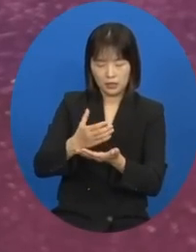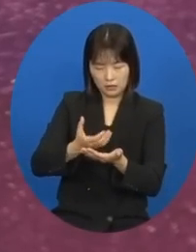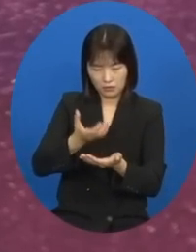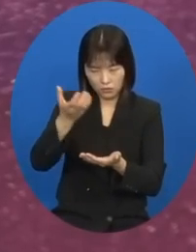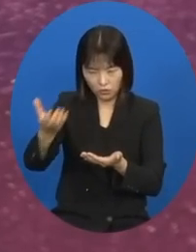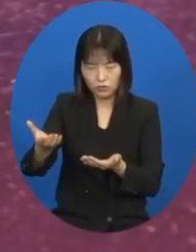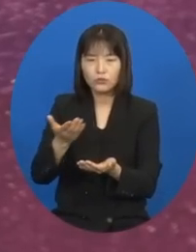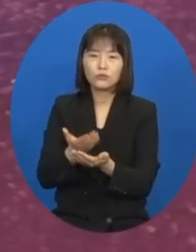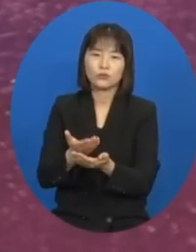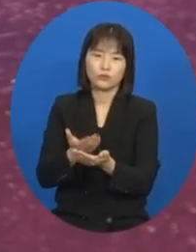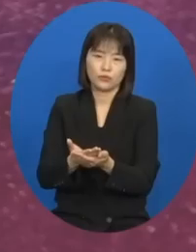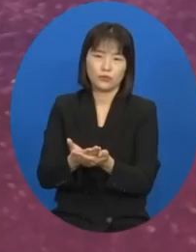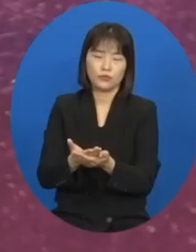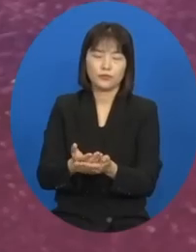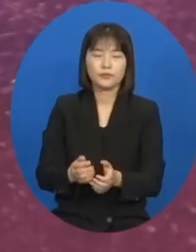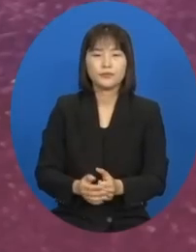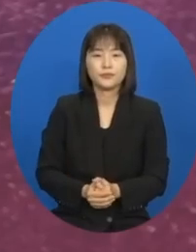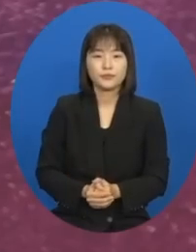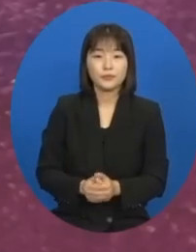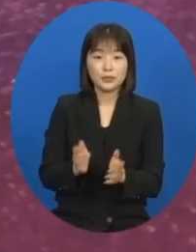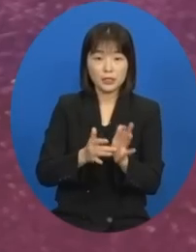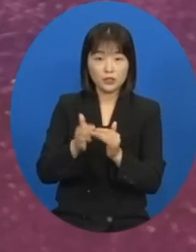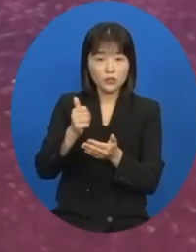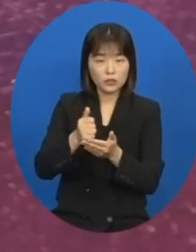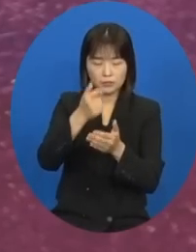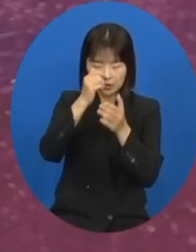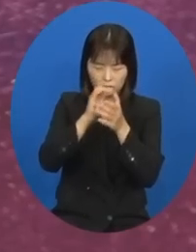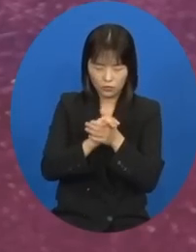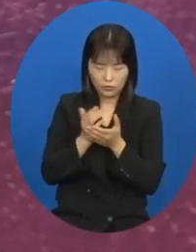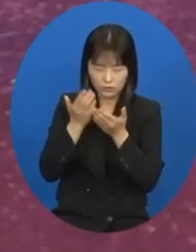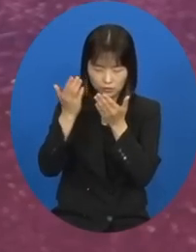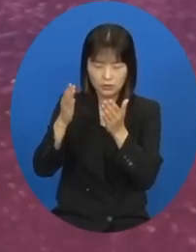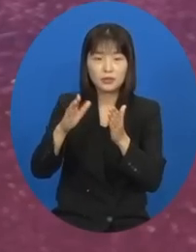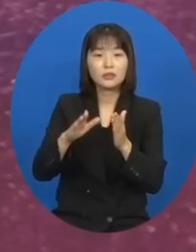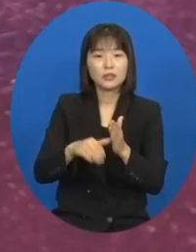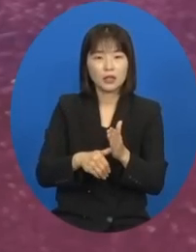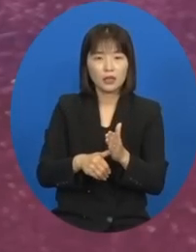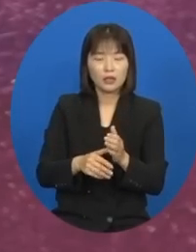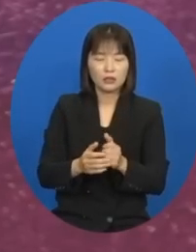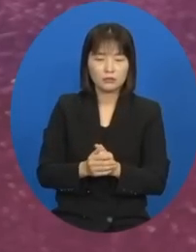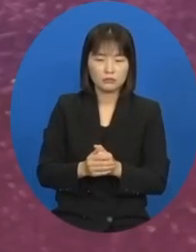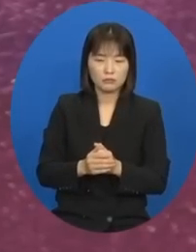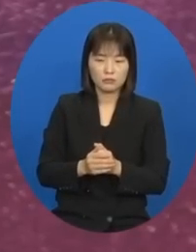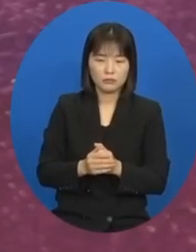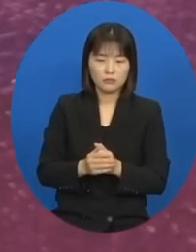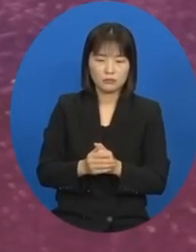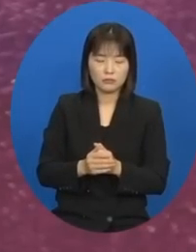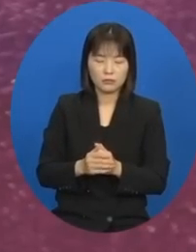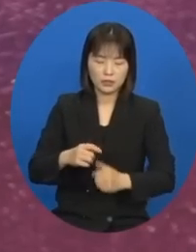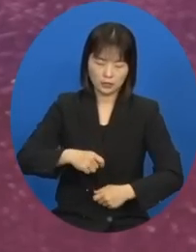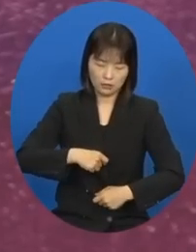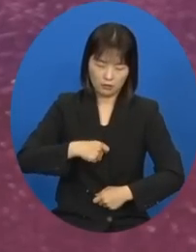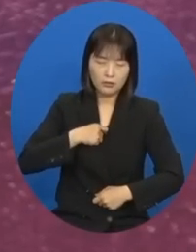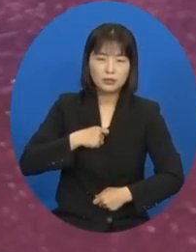거두어 주십시오 예수님은요 기도하실 때 속이지 않으셨어요 정직하게